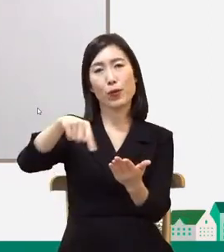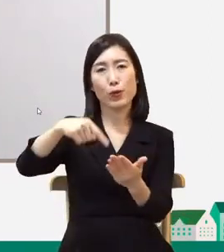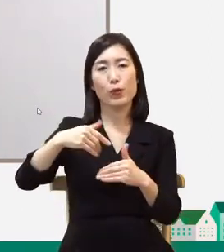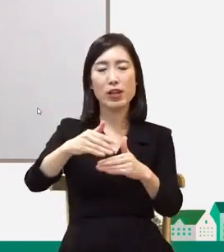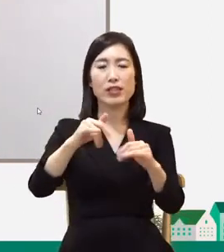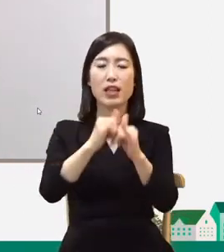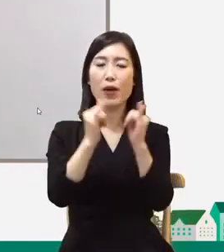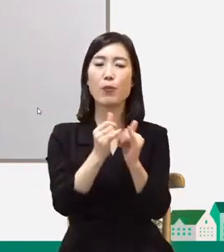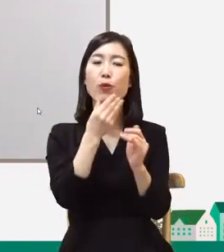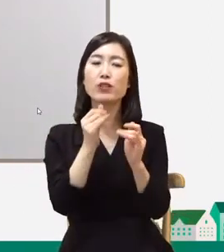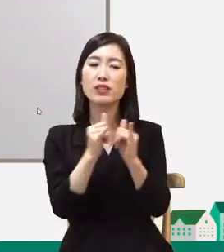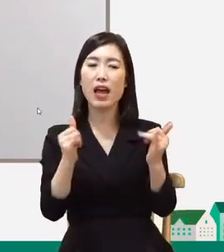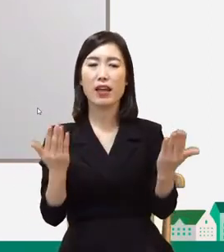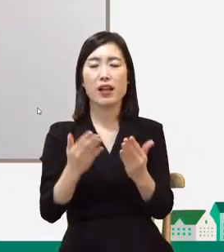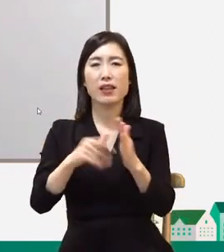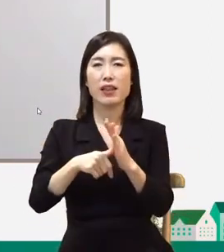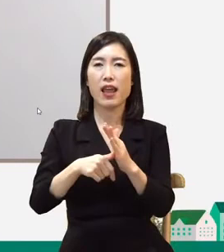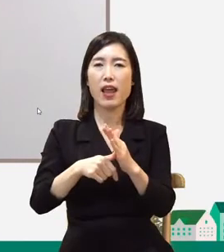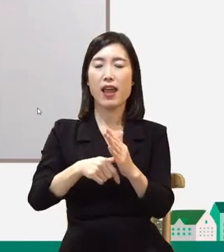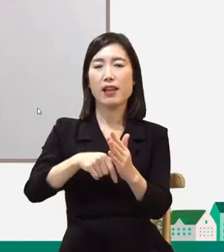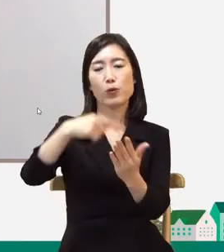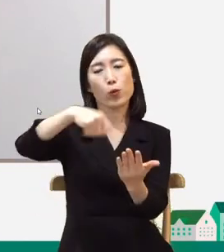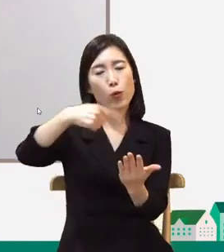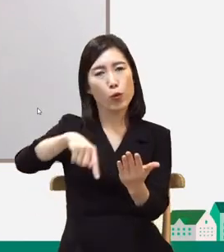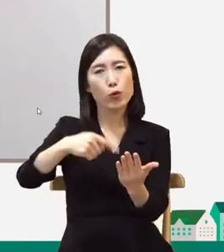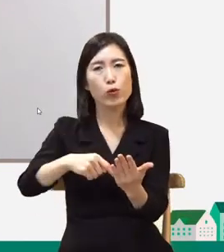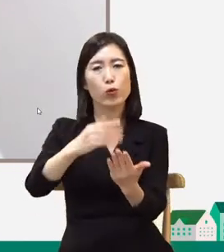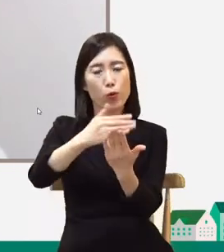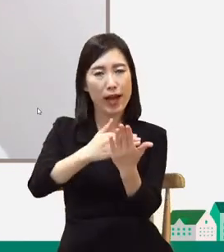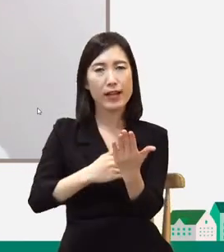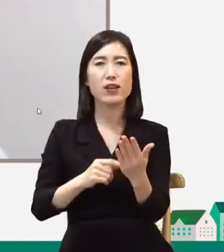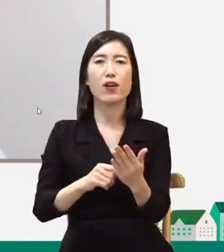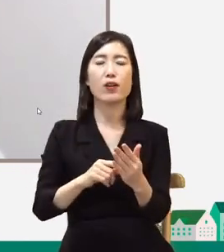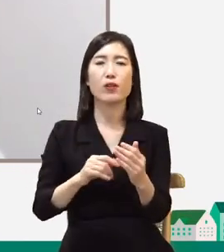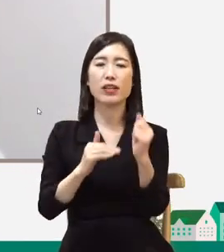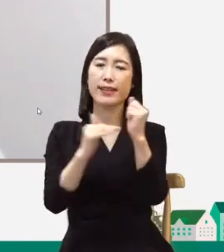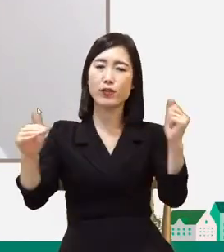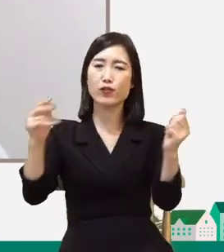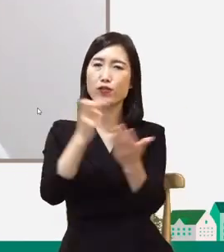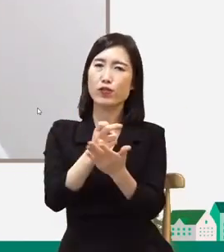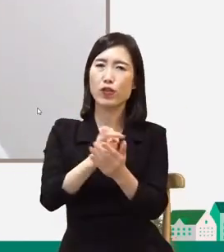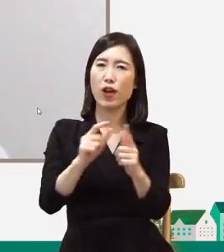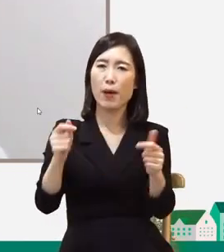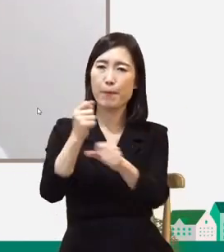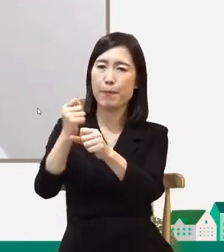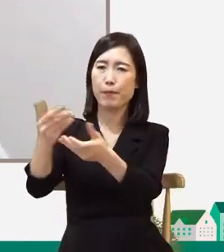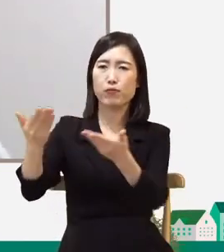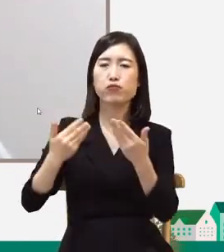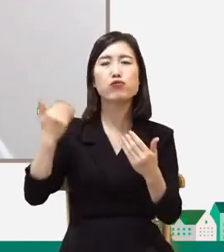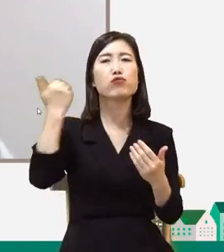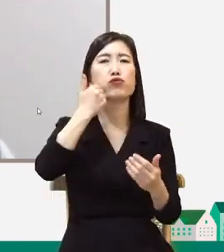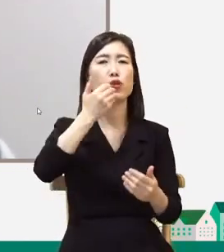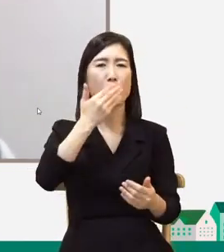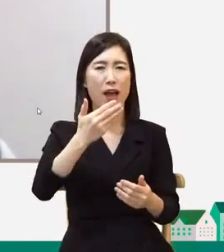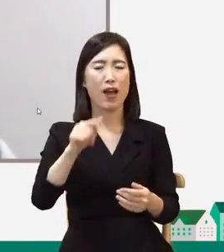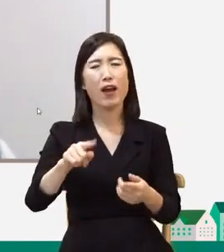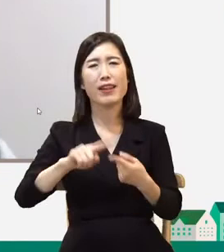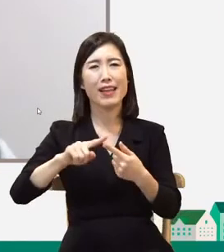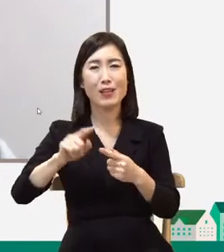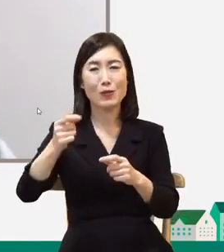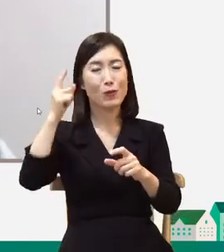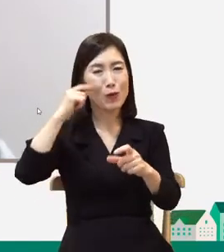과정과 커리큘럼으로 표준화를 만들어서 우리한테 제공해 줄 수 있을까? 이런 부분들을 좀 함께 고민해